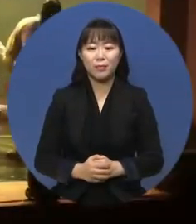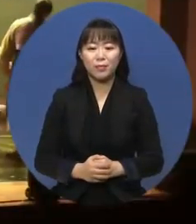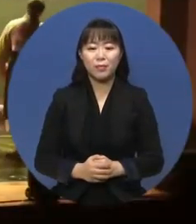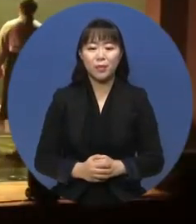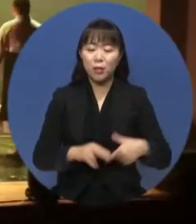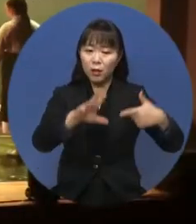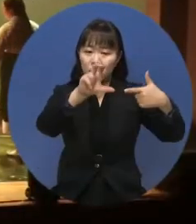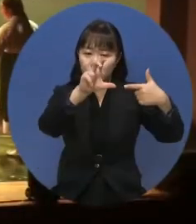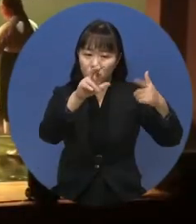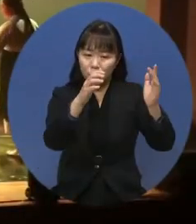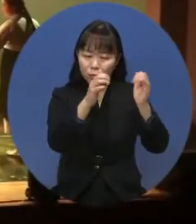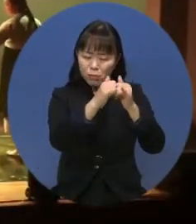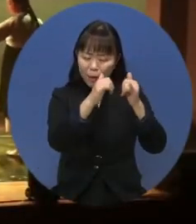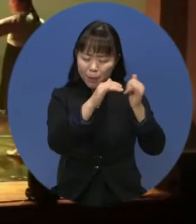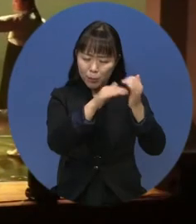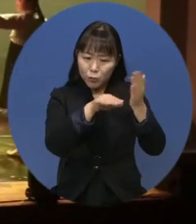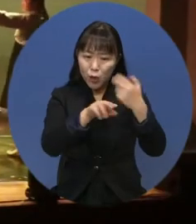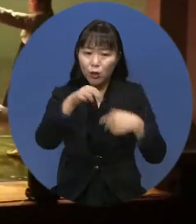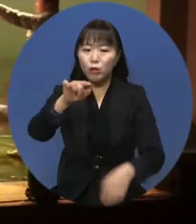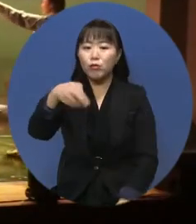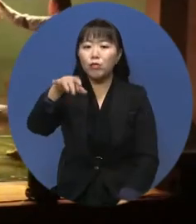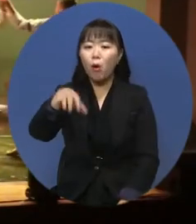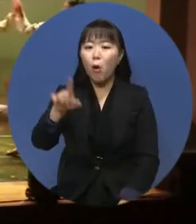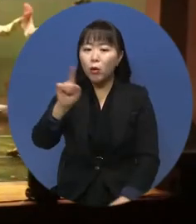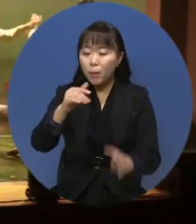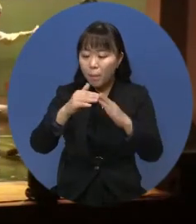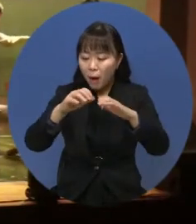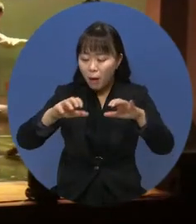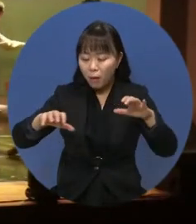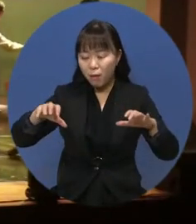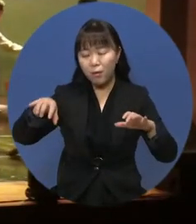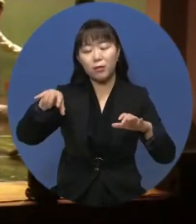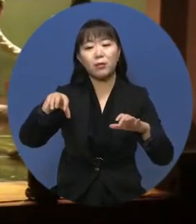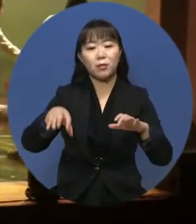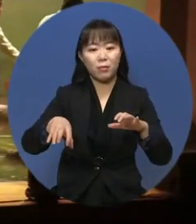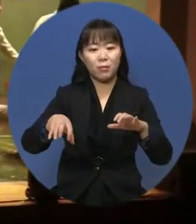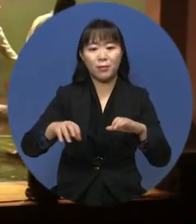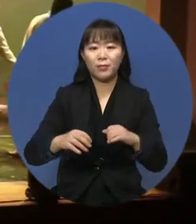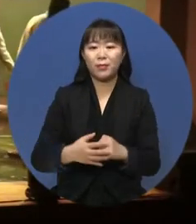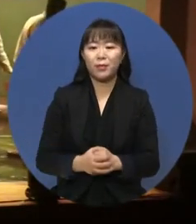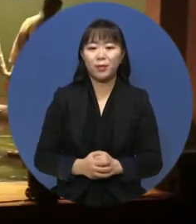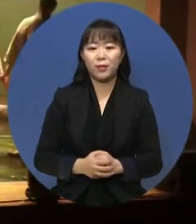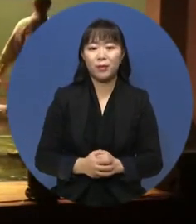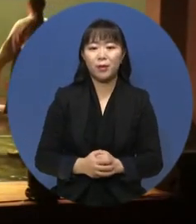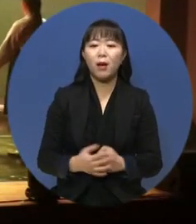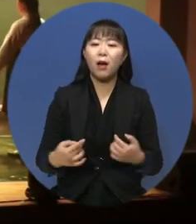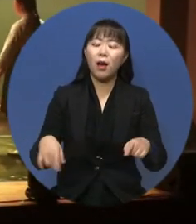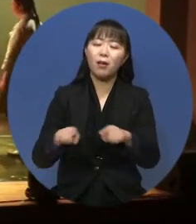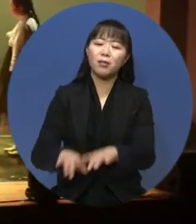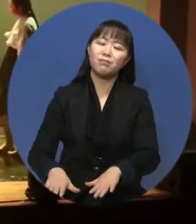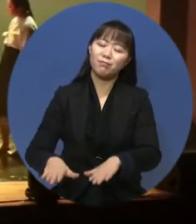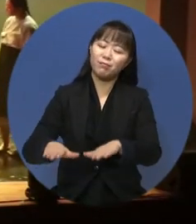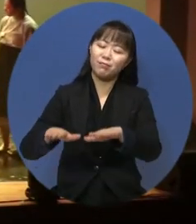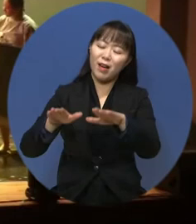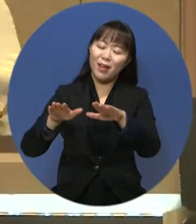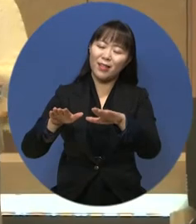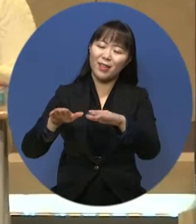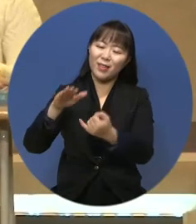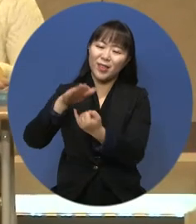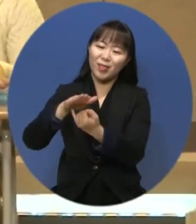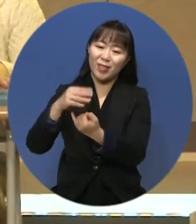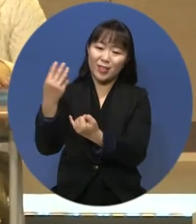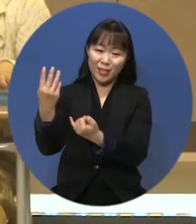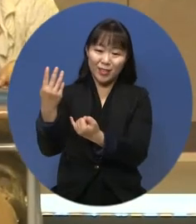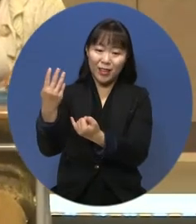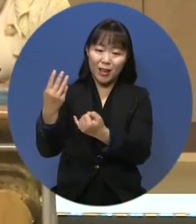6.25 전쟁이 끝나고 춘천의 어느 마을 한 동네에서 함께 자란 새 소녀들이